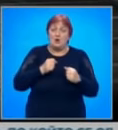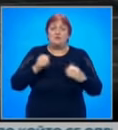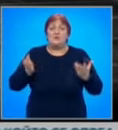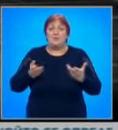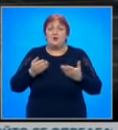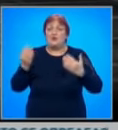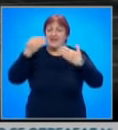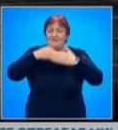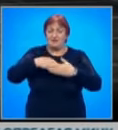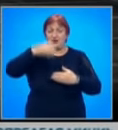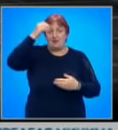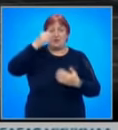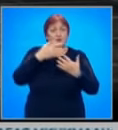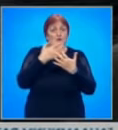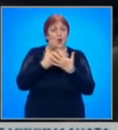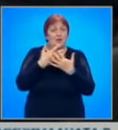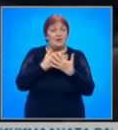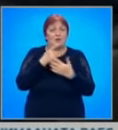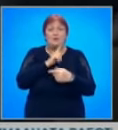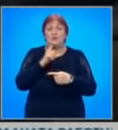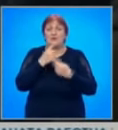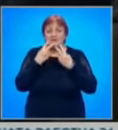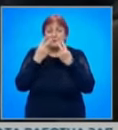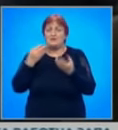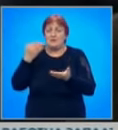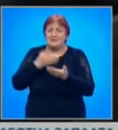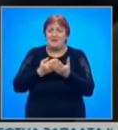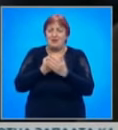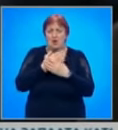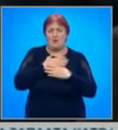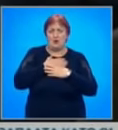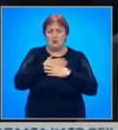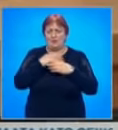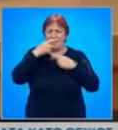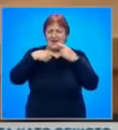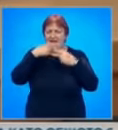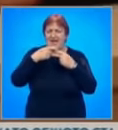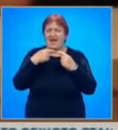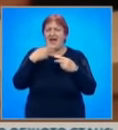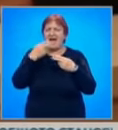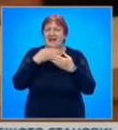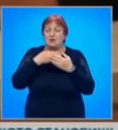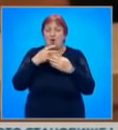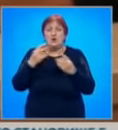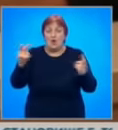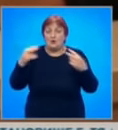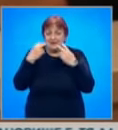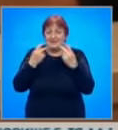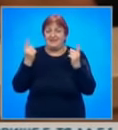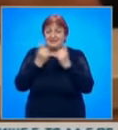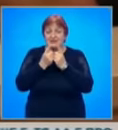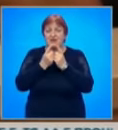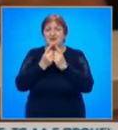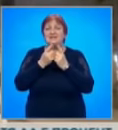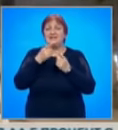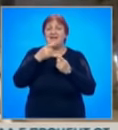започват и вечери на българското кино, на които не само се представят нови и любими ленти от големия екран, но зрителите се срещат и с